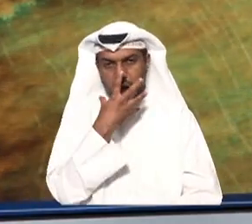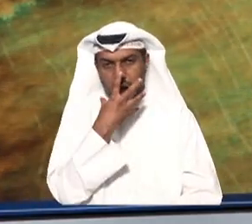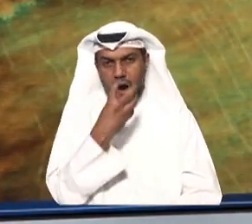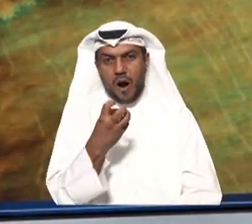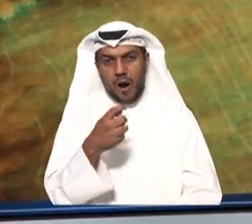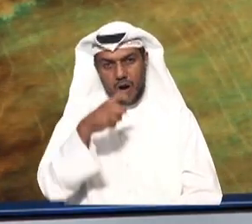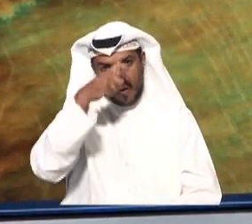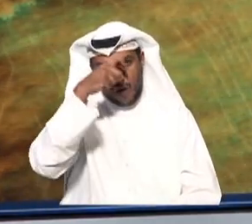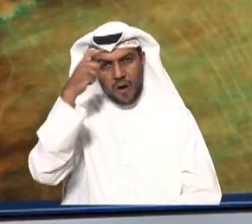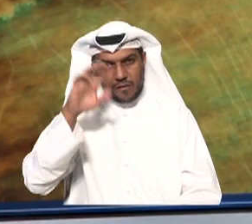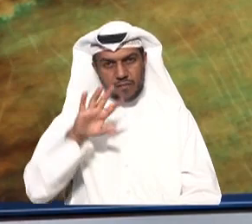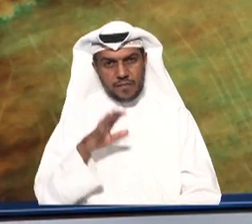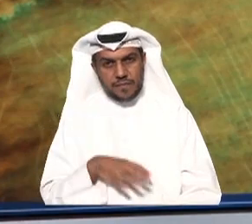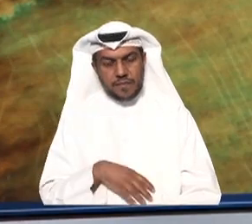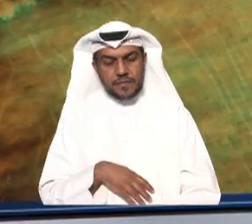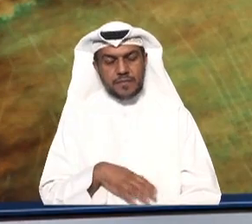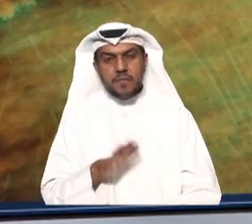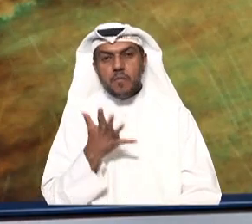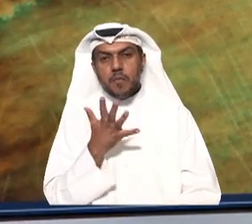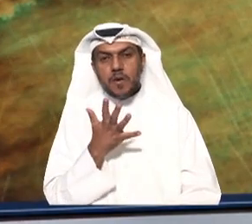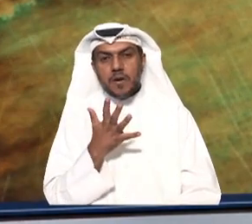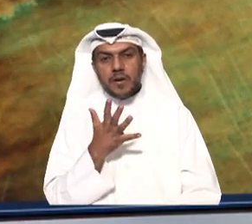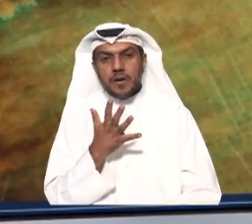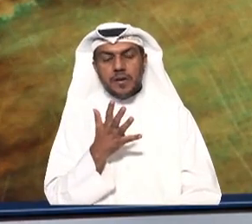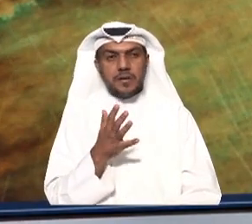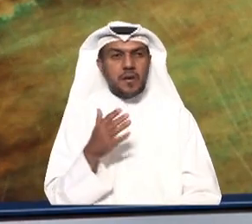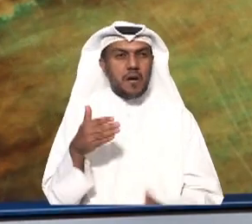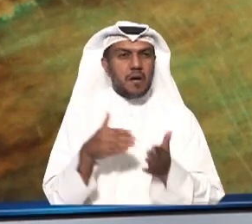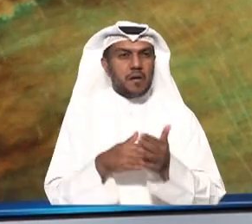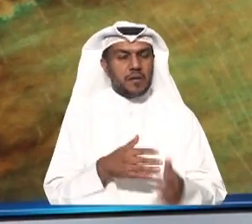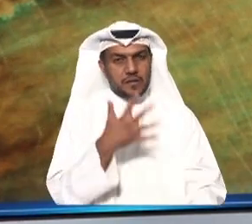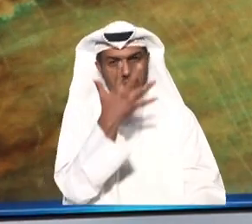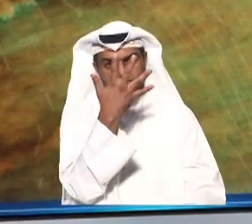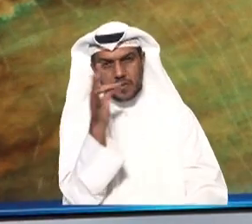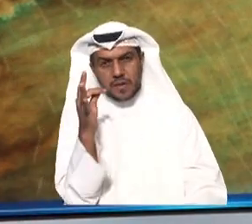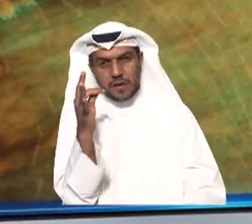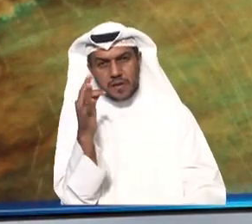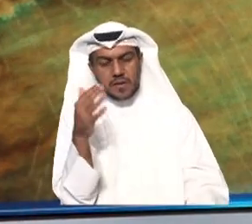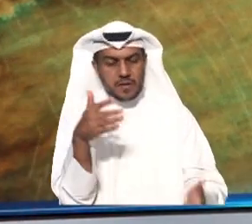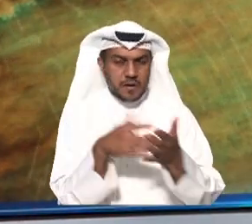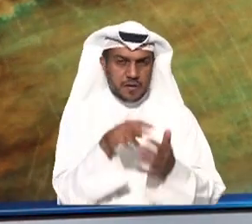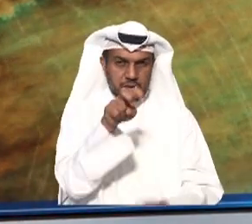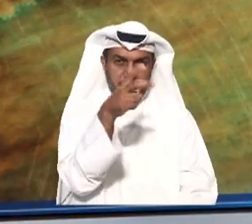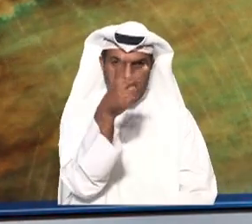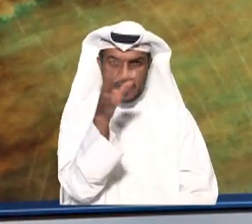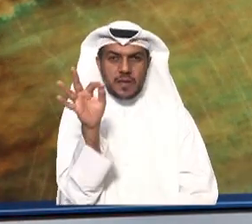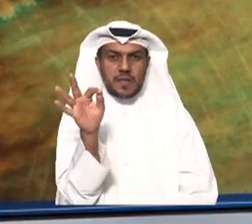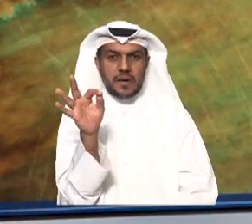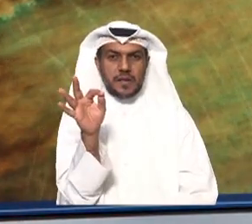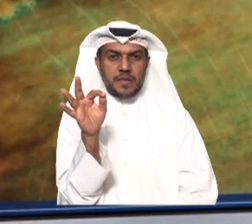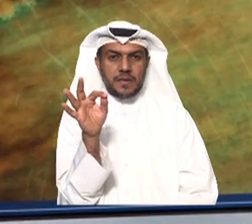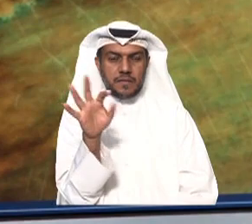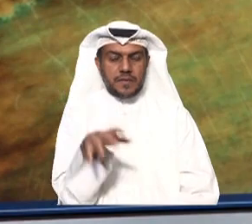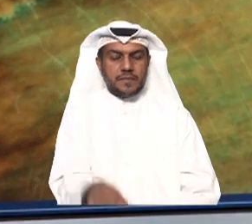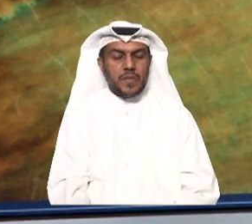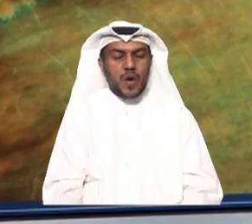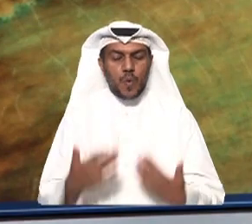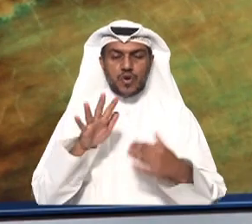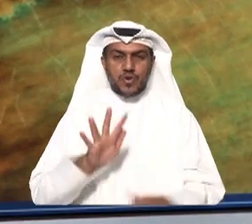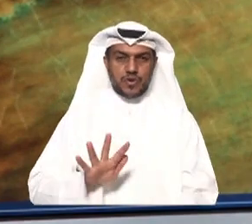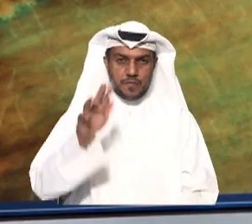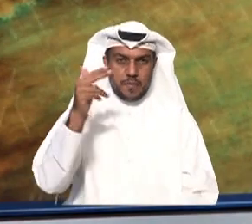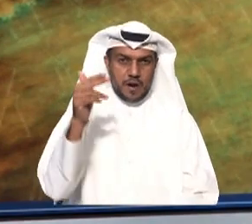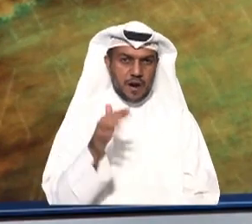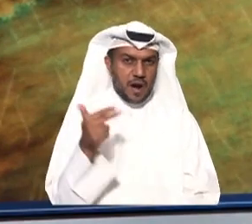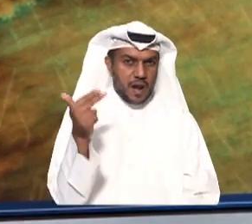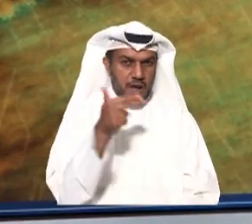مائلة للحرارة، ومتوقع تصل درجات الحرارة بشكل عام ما بين 35 إلى 38 درجة مئوية، هو شمالي غربي إلى